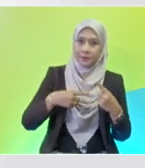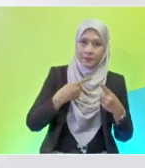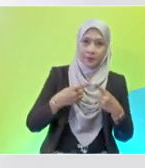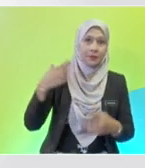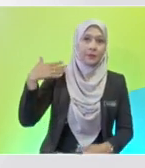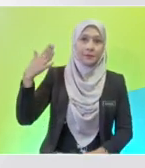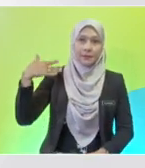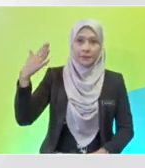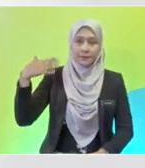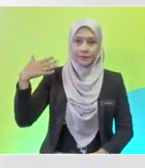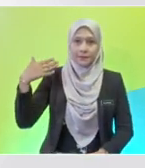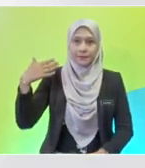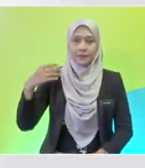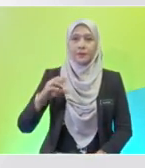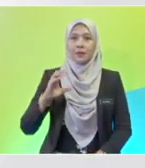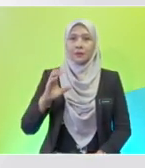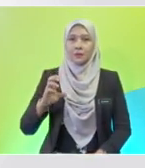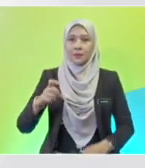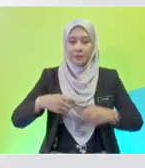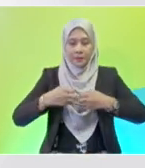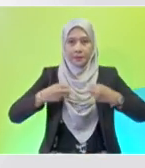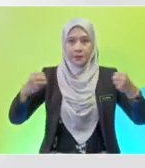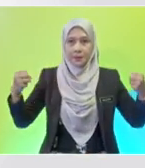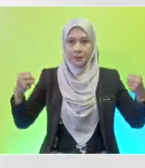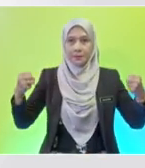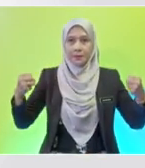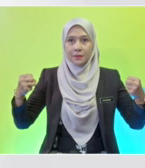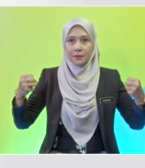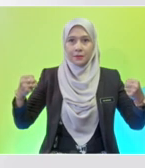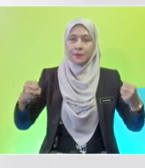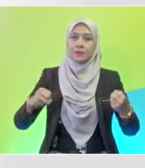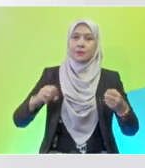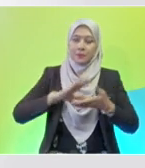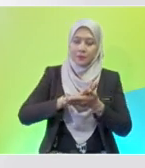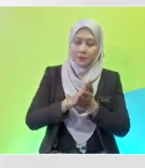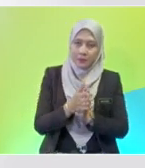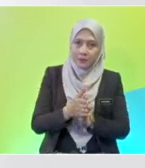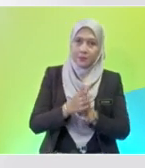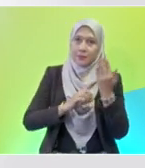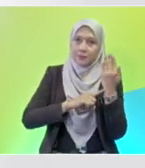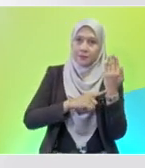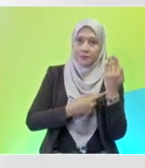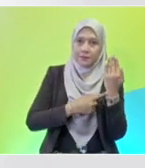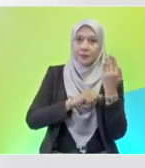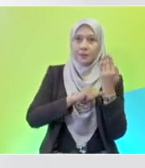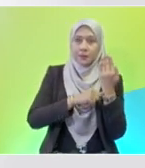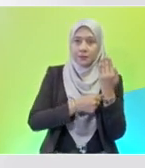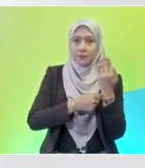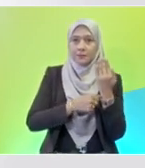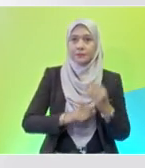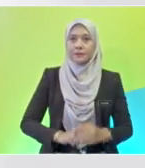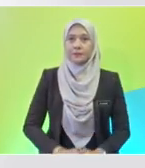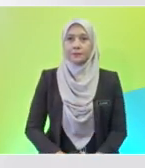dapat diregang dan kembali kepada bentuk asal apabila dilepaskan Jadi itu kita Panggil ilas jawabannya adalah